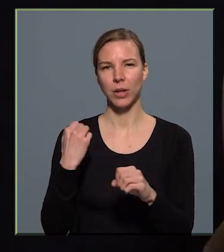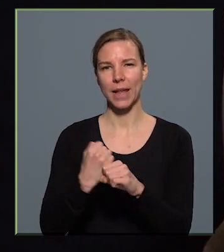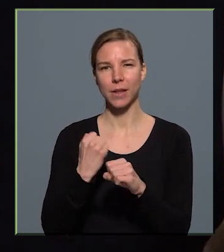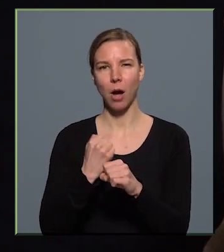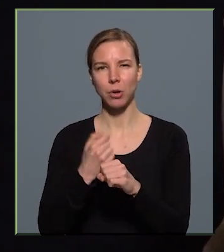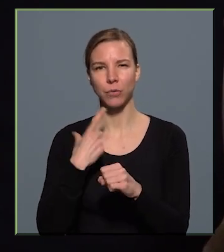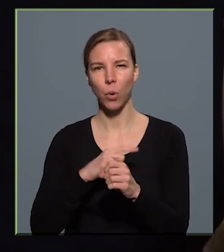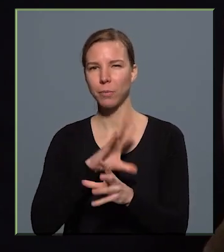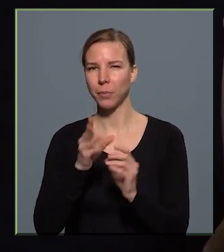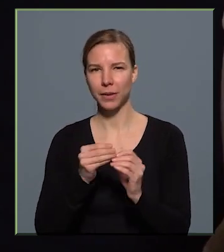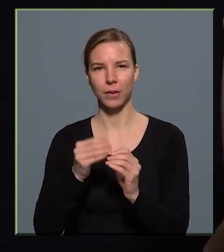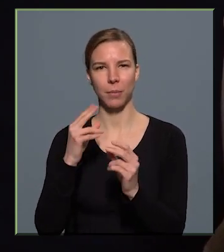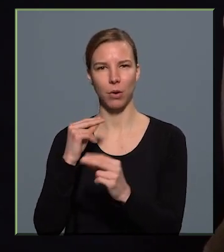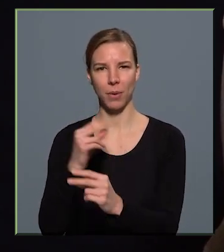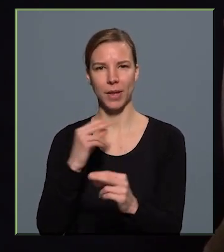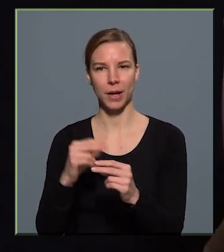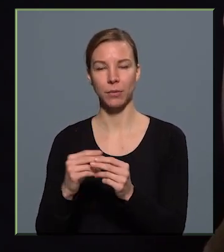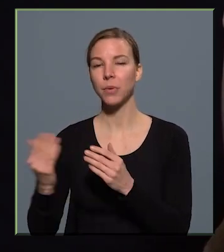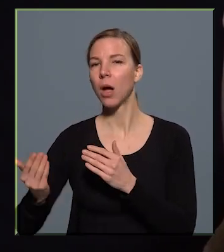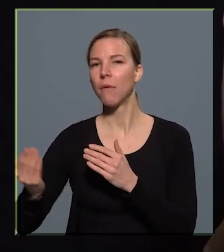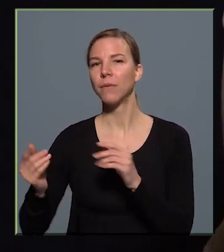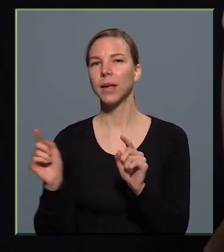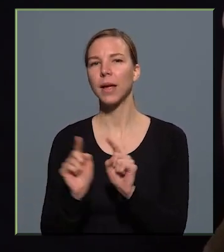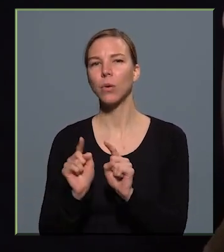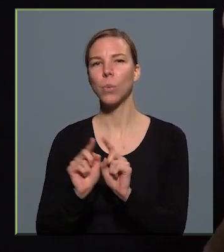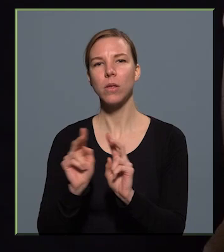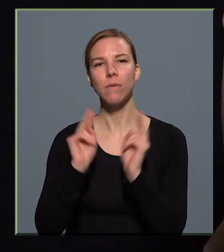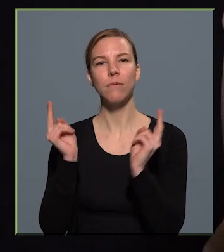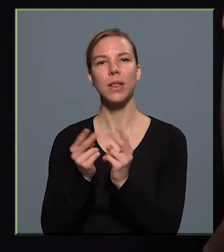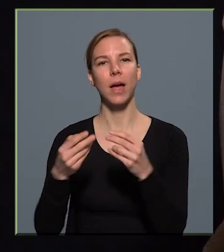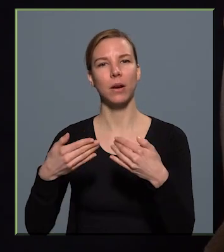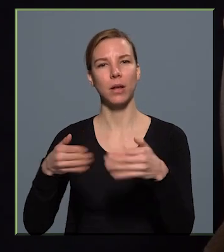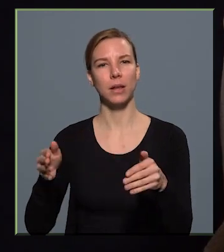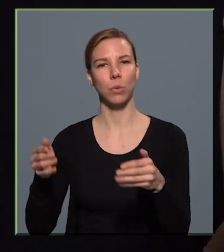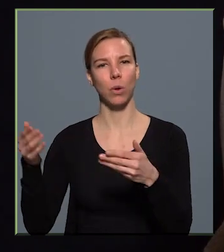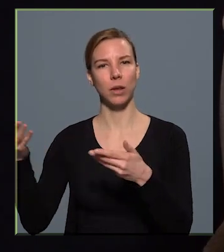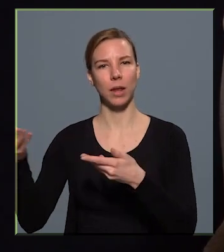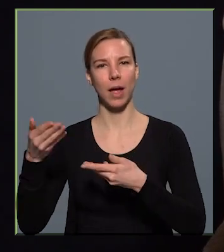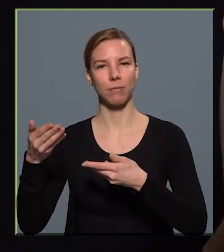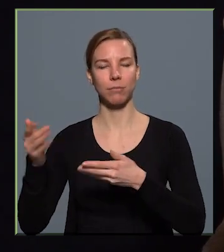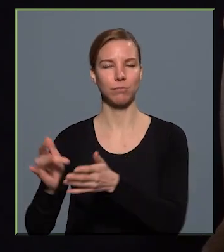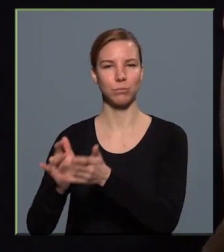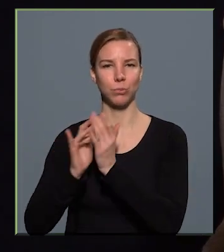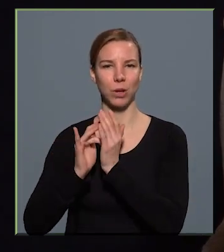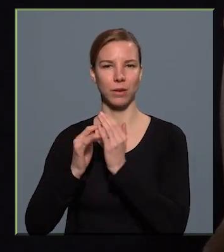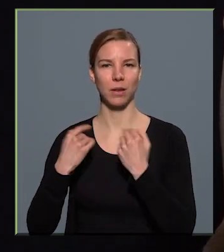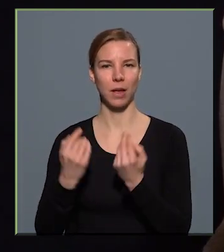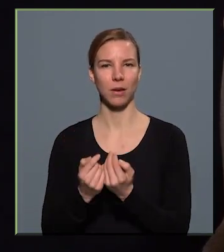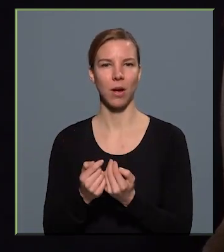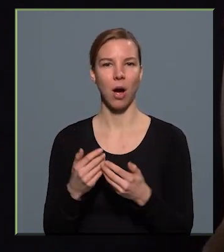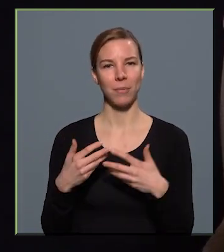amiről beszéltünk, de itt a végén egy olyan világra nyitottál egy ablakot, ahol nagy